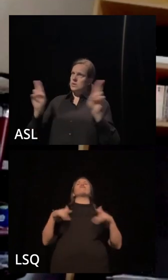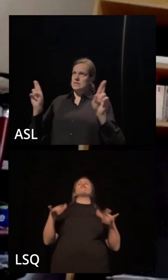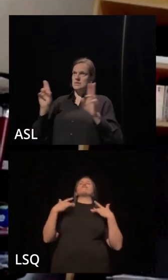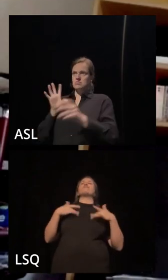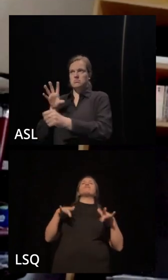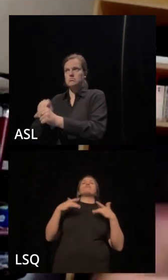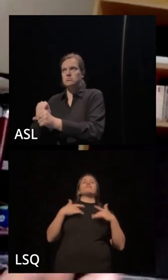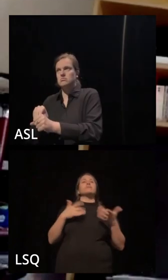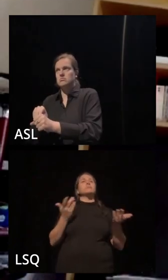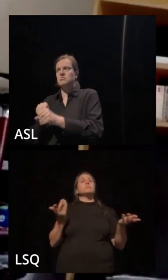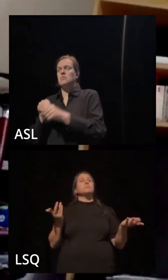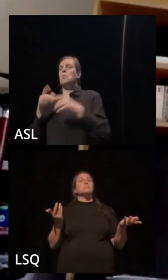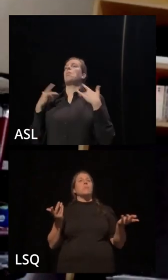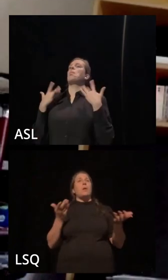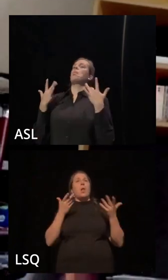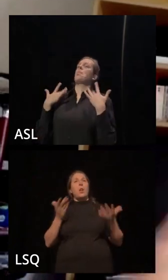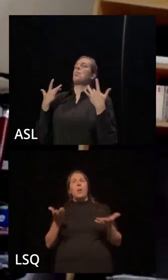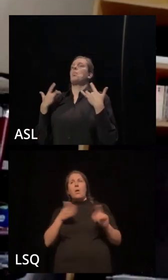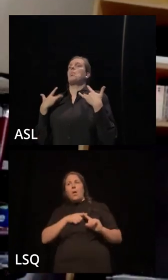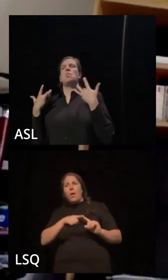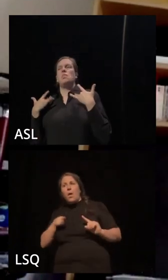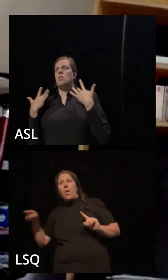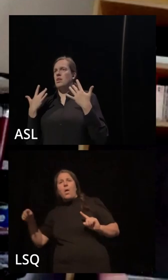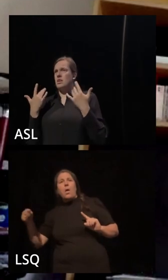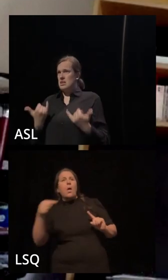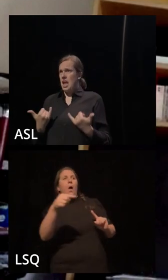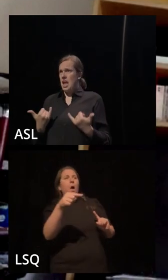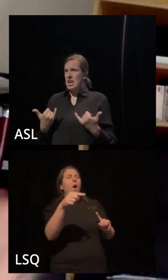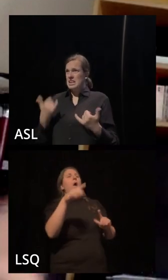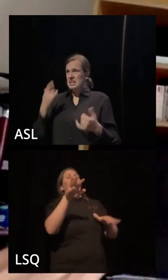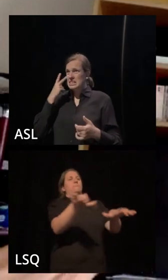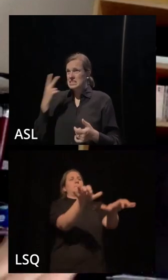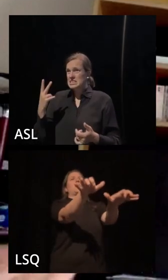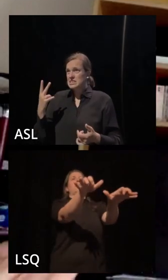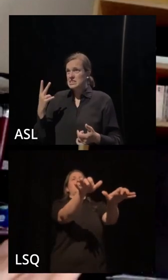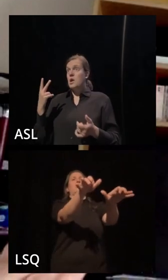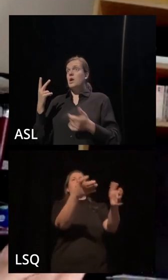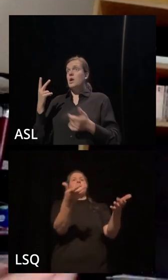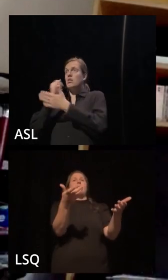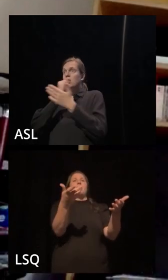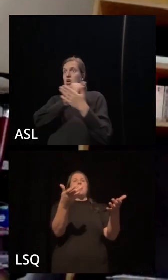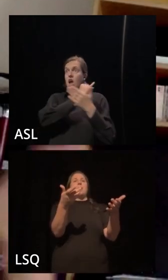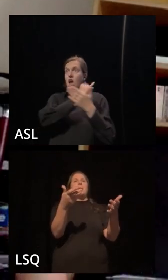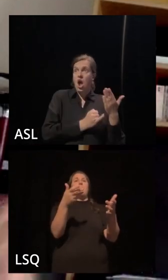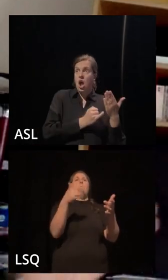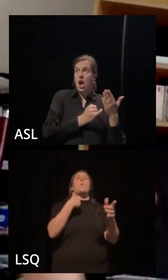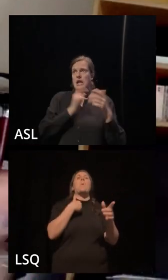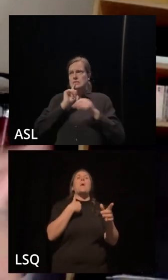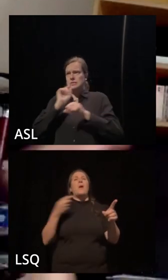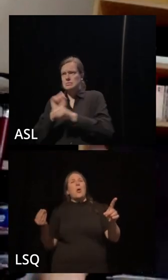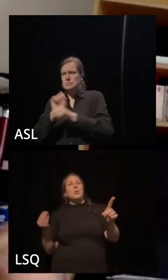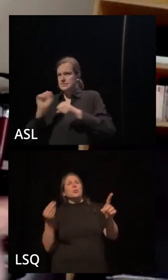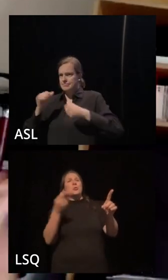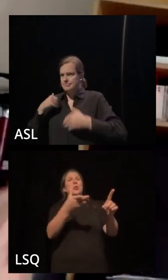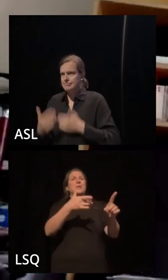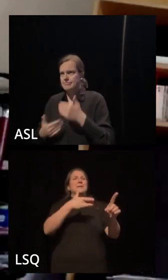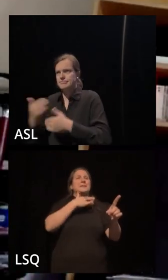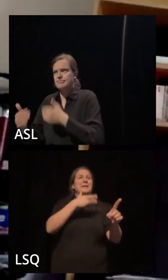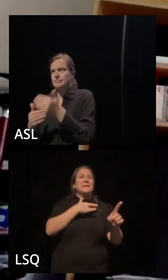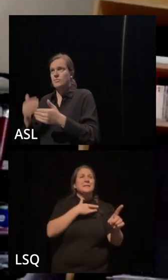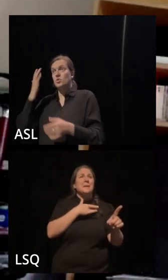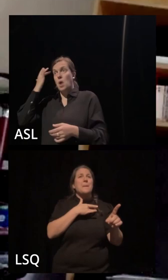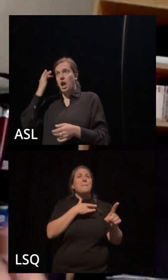du risque, parce qu'il est passé par plein d'états, des états de connaissance, mais aussi des états sensibles. Le public a dormi dans un